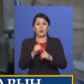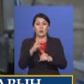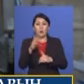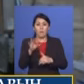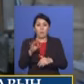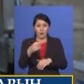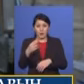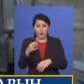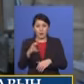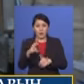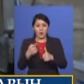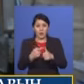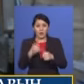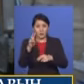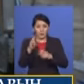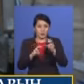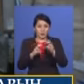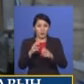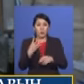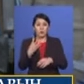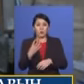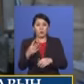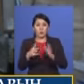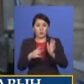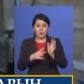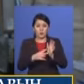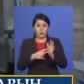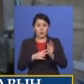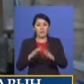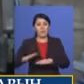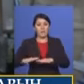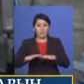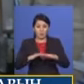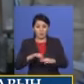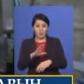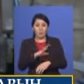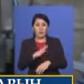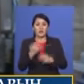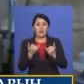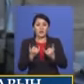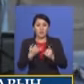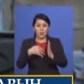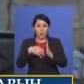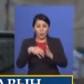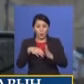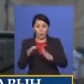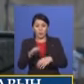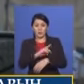Масладел атты заводында 4-8 миллиард теңгеге инвестиция тартылды. Модернизацияға